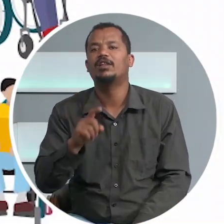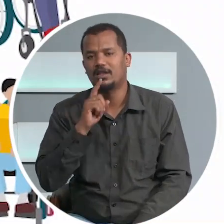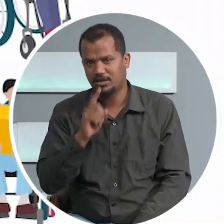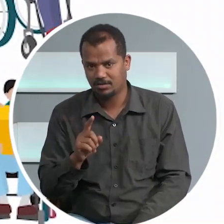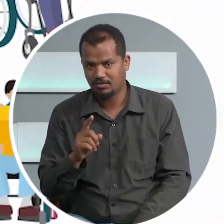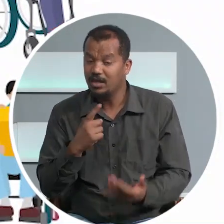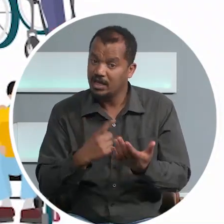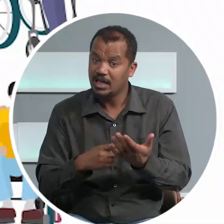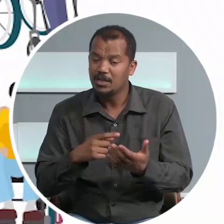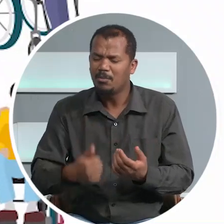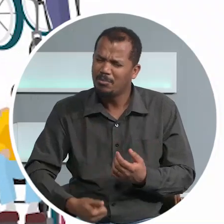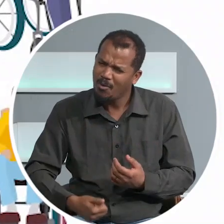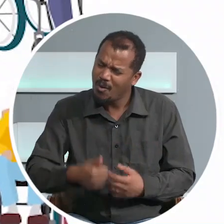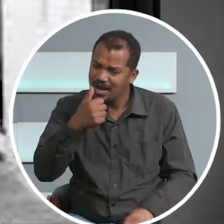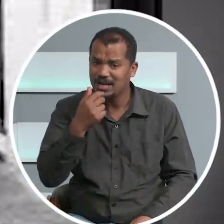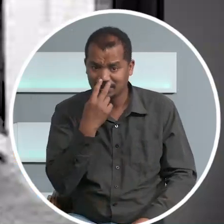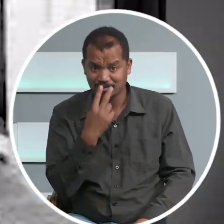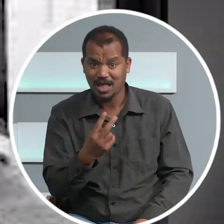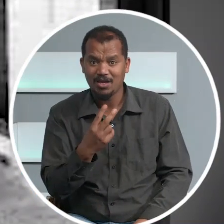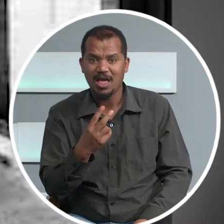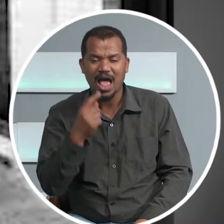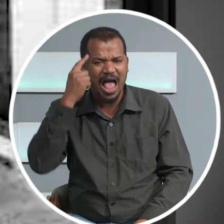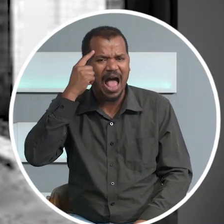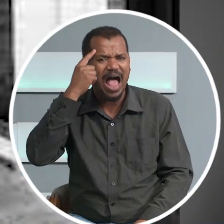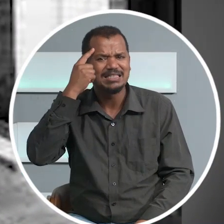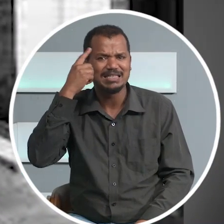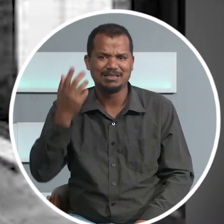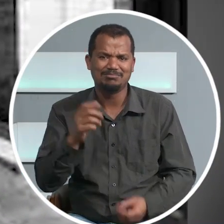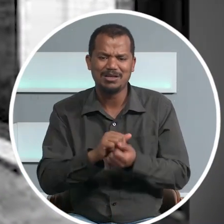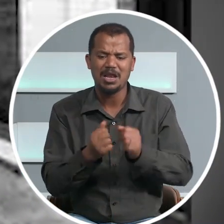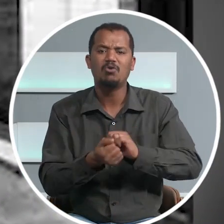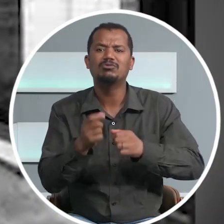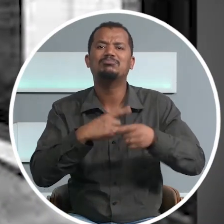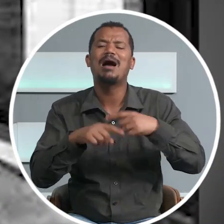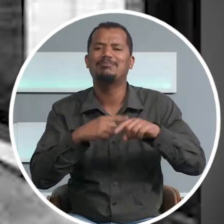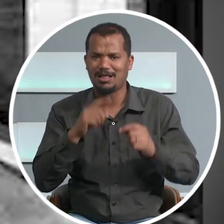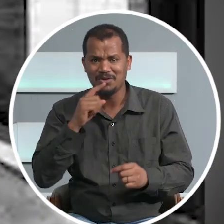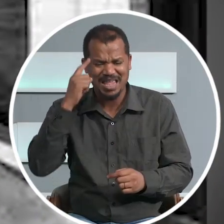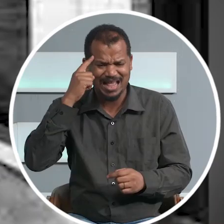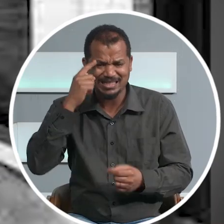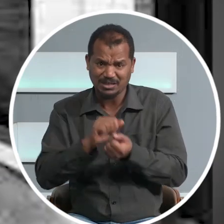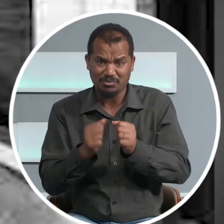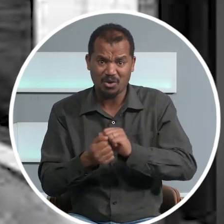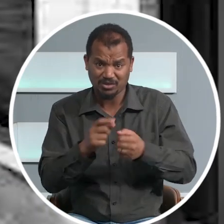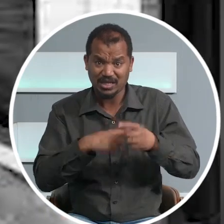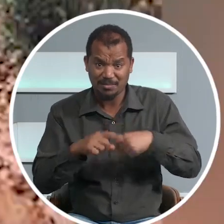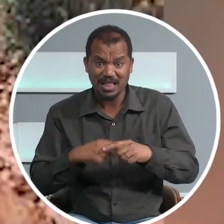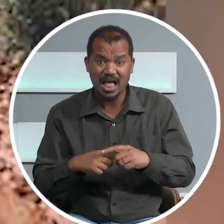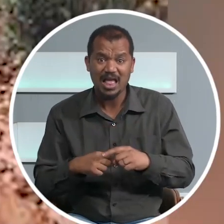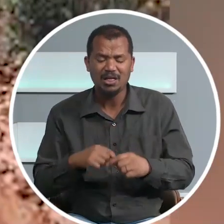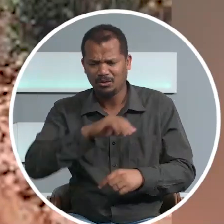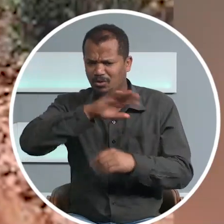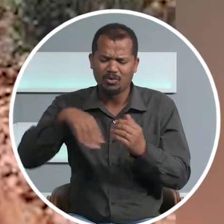ተገቢ ነው የሚሆነው። ከነዚህ በዋናነት የሚጠቀሰው የአስተሳሰብ ለውጥ ማምጣት ነው። የአስተሳሰብ ለውጥ